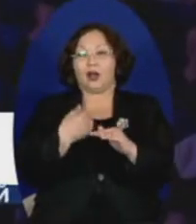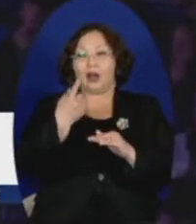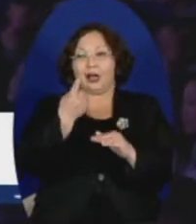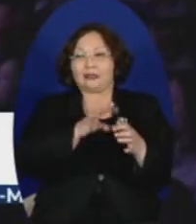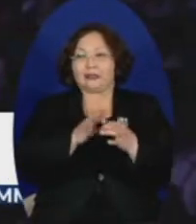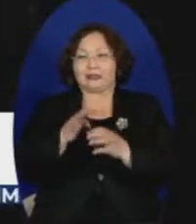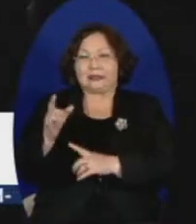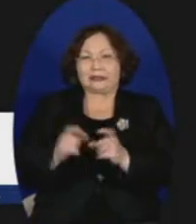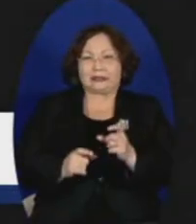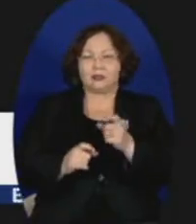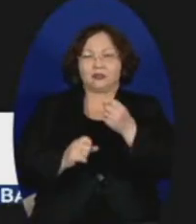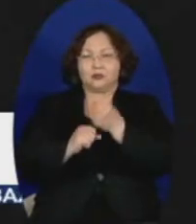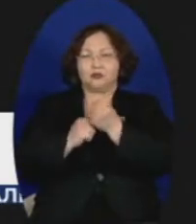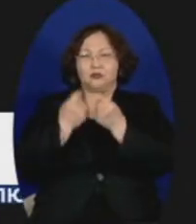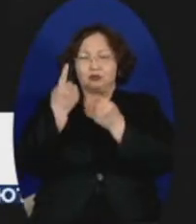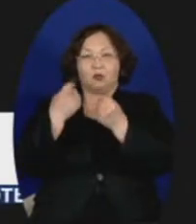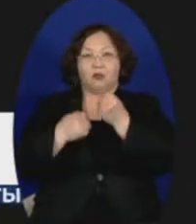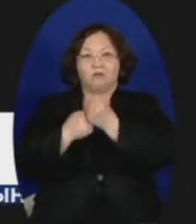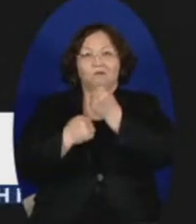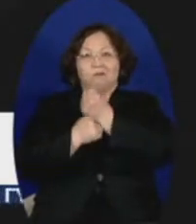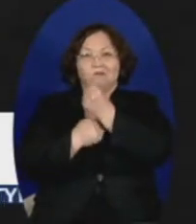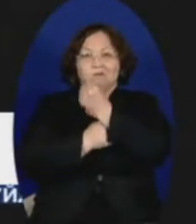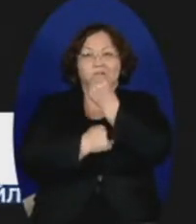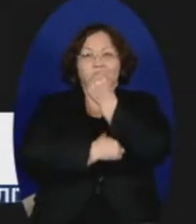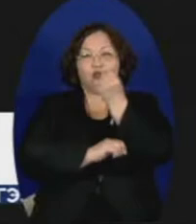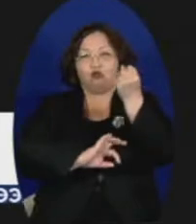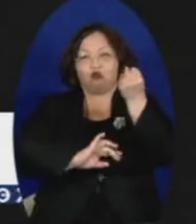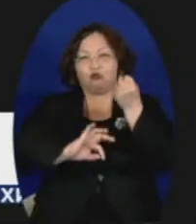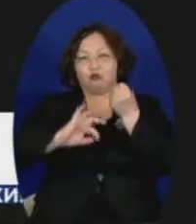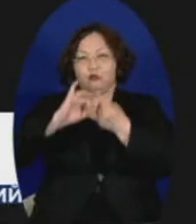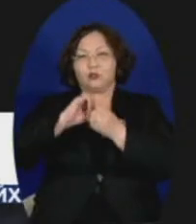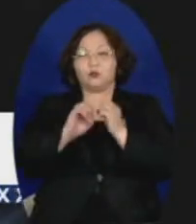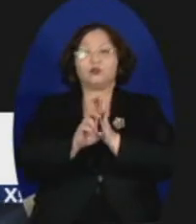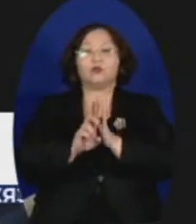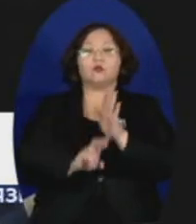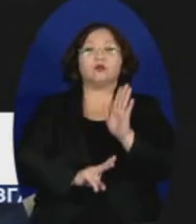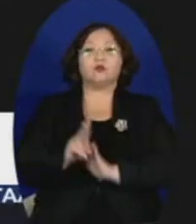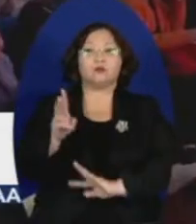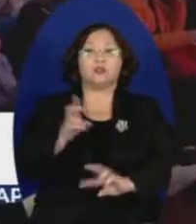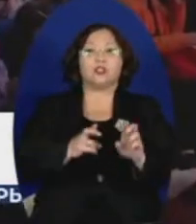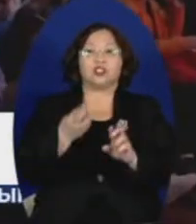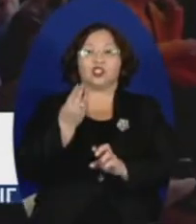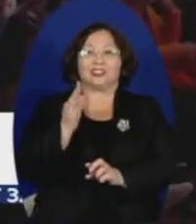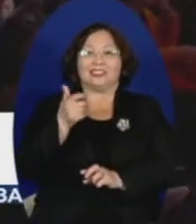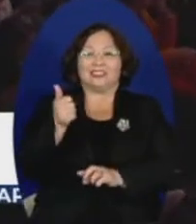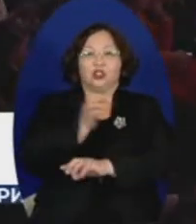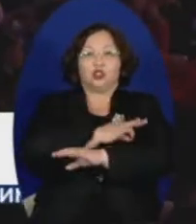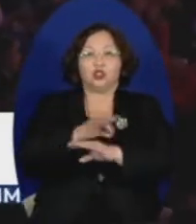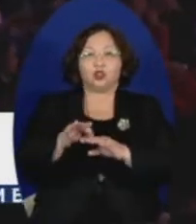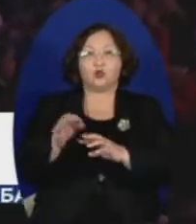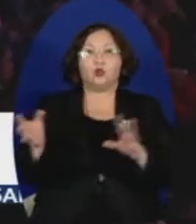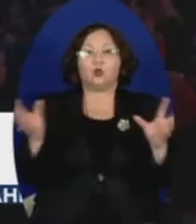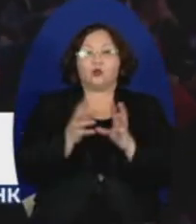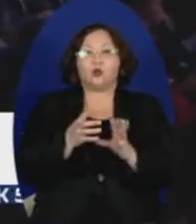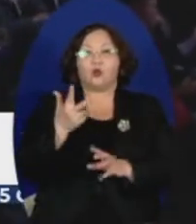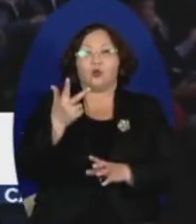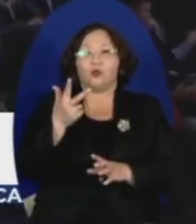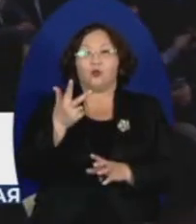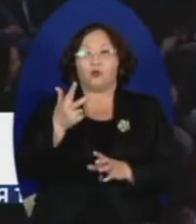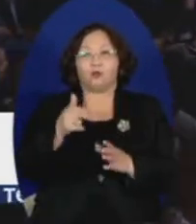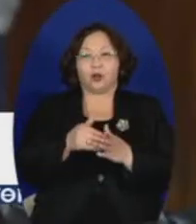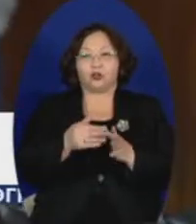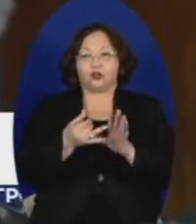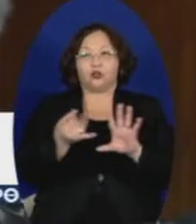эдийн засгийг олон тулгуурт болгон хөгжүүлэх нэг хөшүүрэг бий болох юм а. Бизнесийн шилдэг төсөл уулзалтад 3700 гаруй сурагч